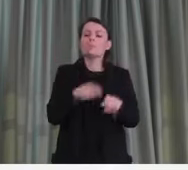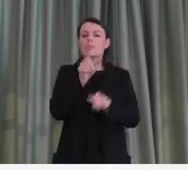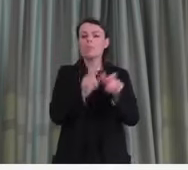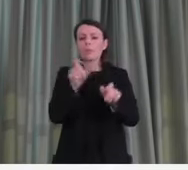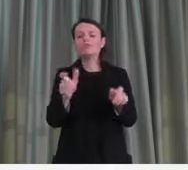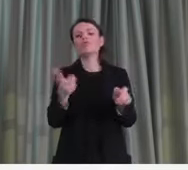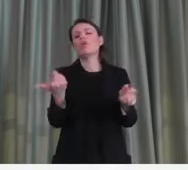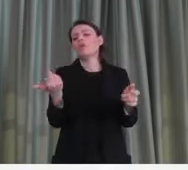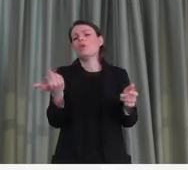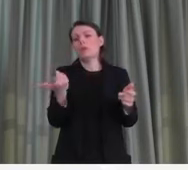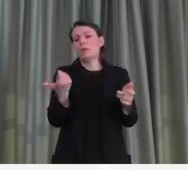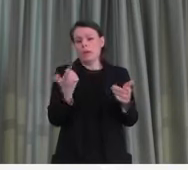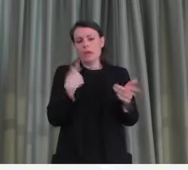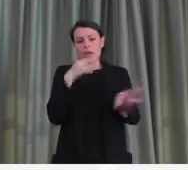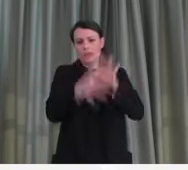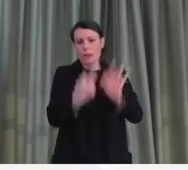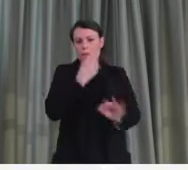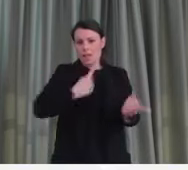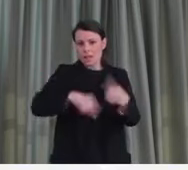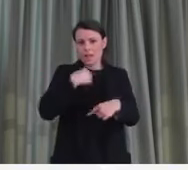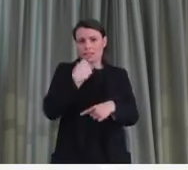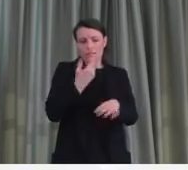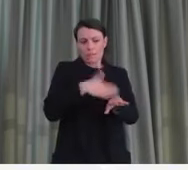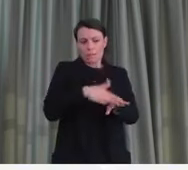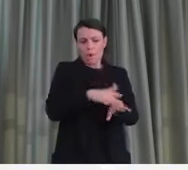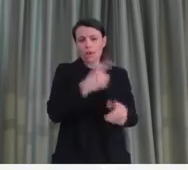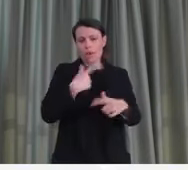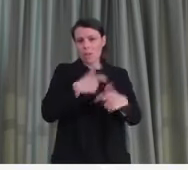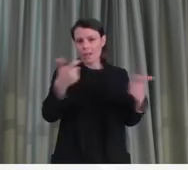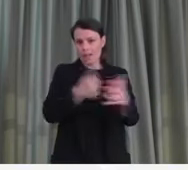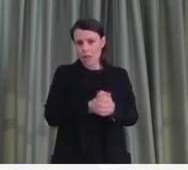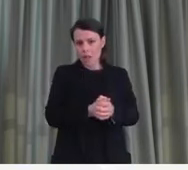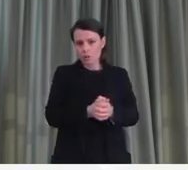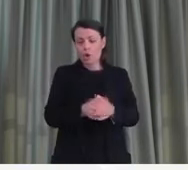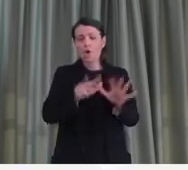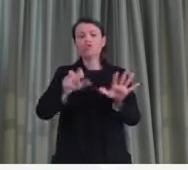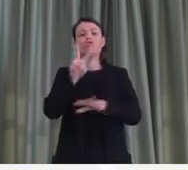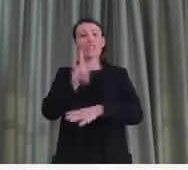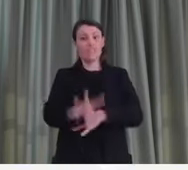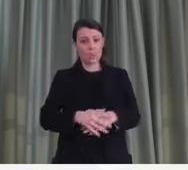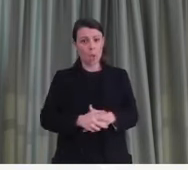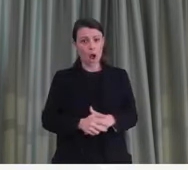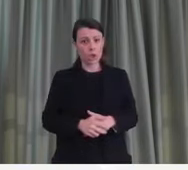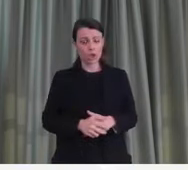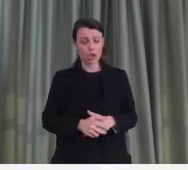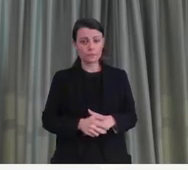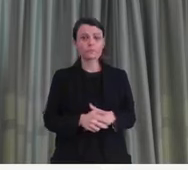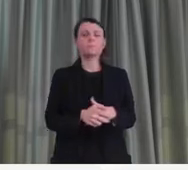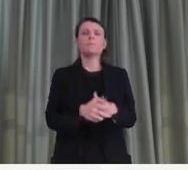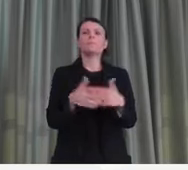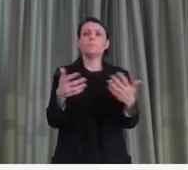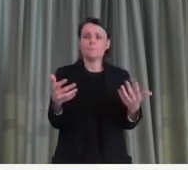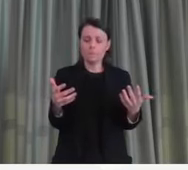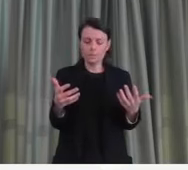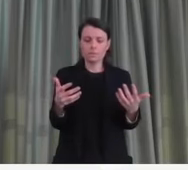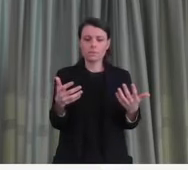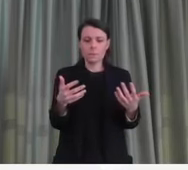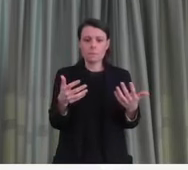terapia intensiva siamo arrivati a 824 cresce però